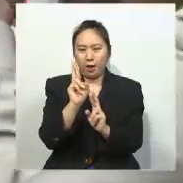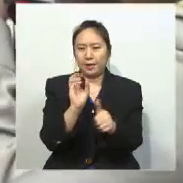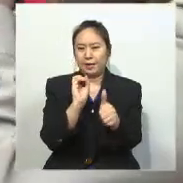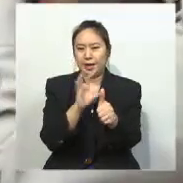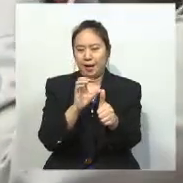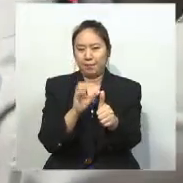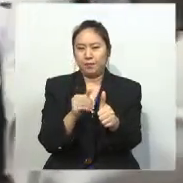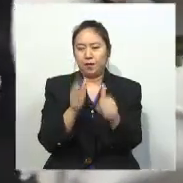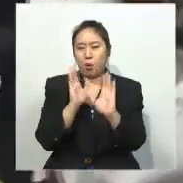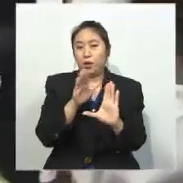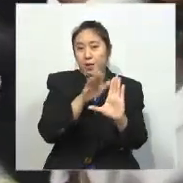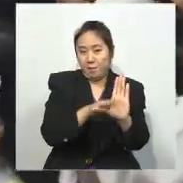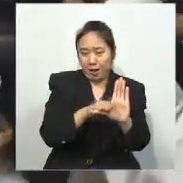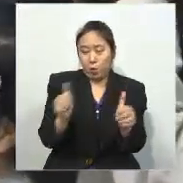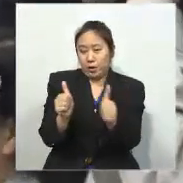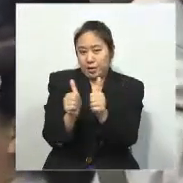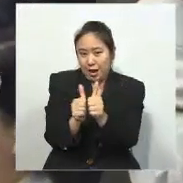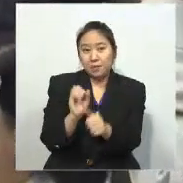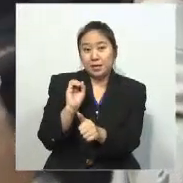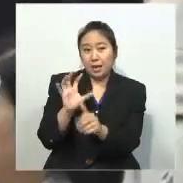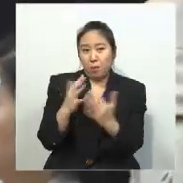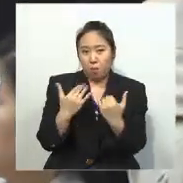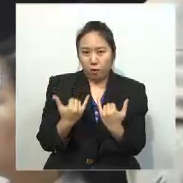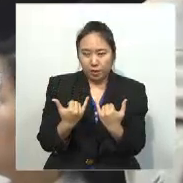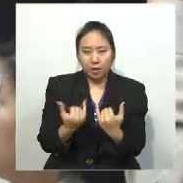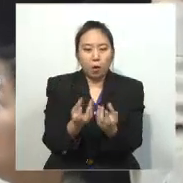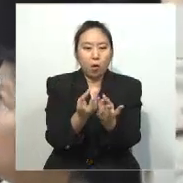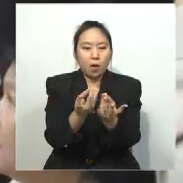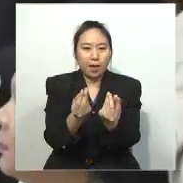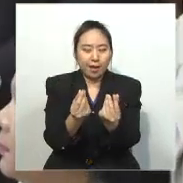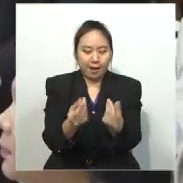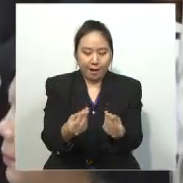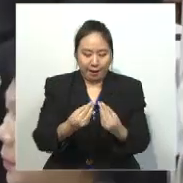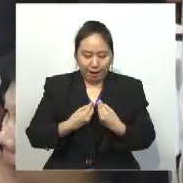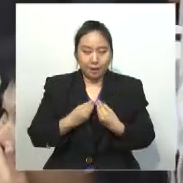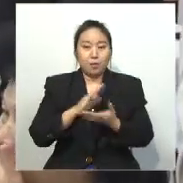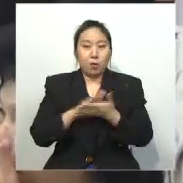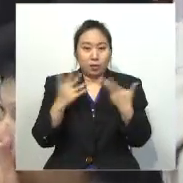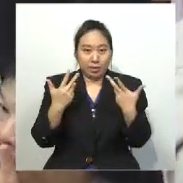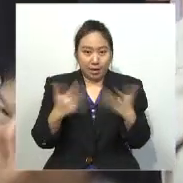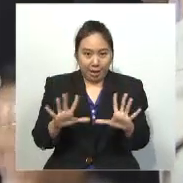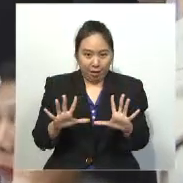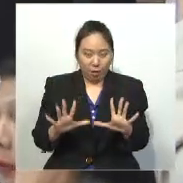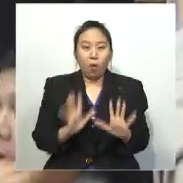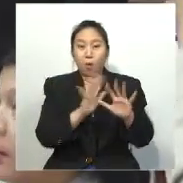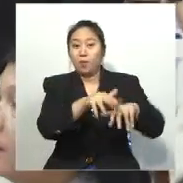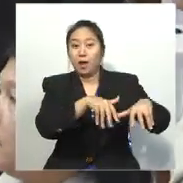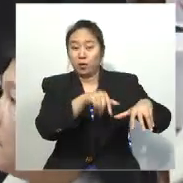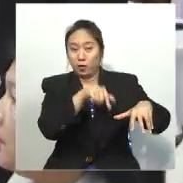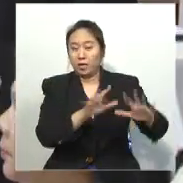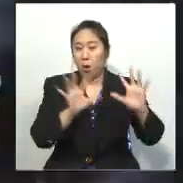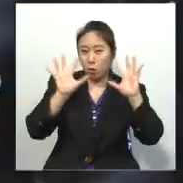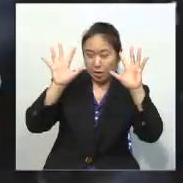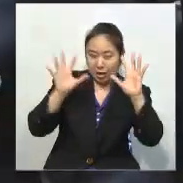กับผู้สมัครและผู้ติดตามในวันนี้คือหลังจากผู้สมัครได้หมายเลขประจำตัวเป็นที่เรียบร้อยกองเชียร์นั้นสามารถแสดงความยินดี